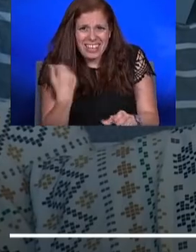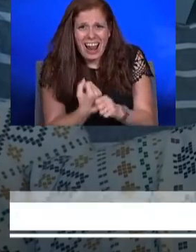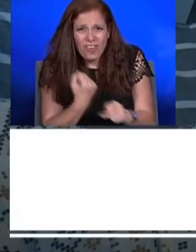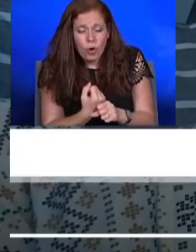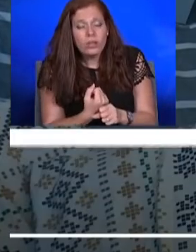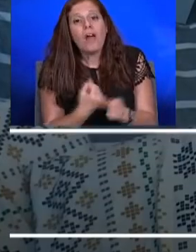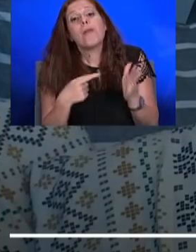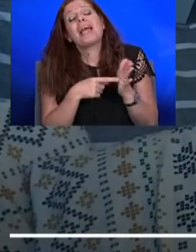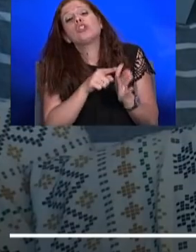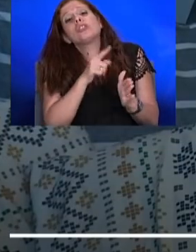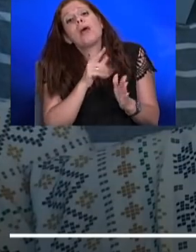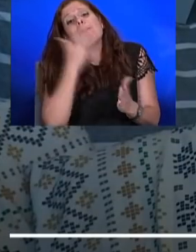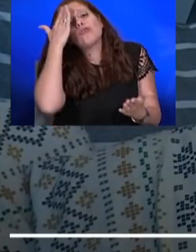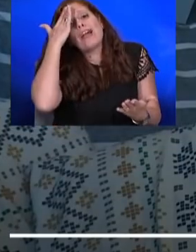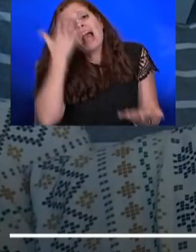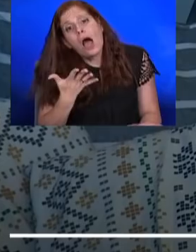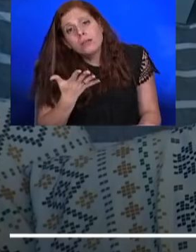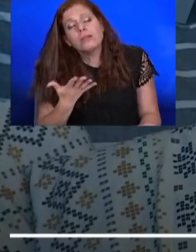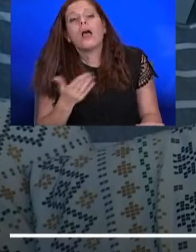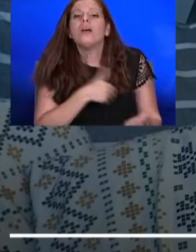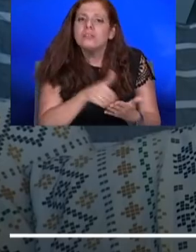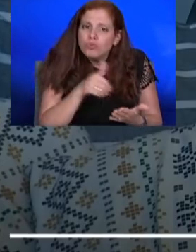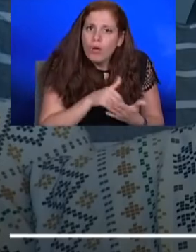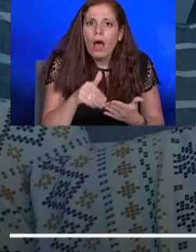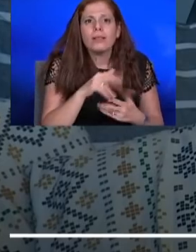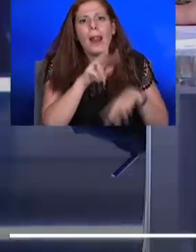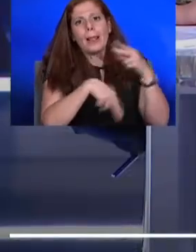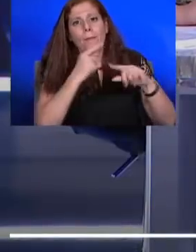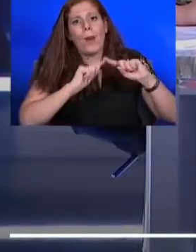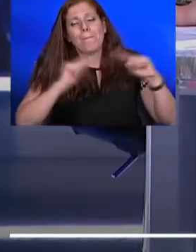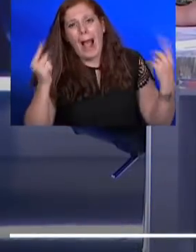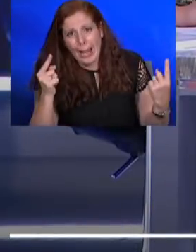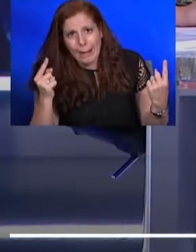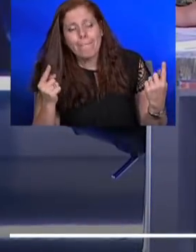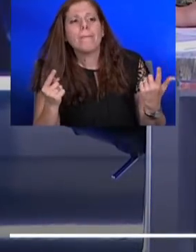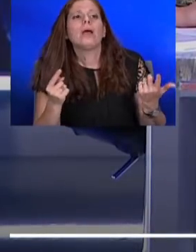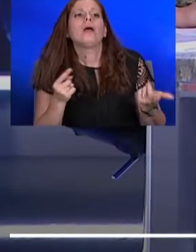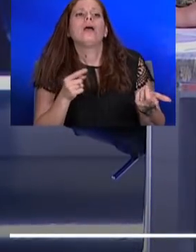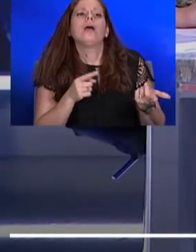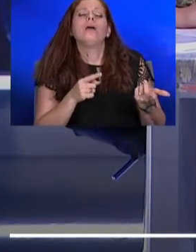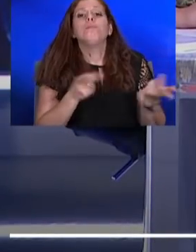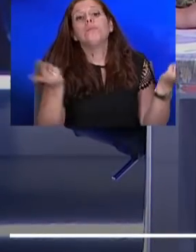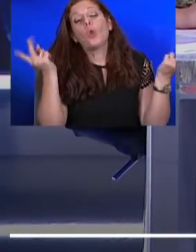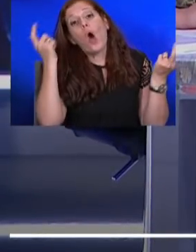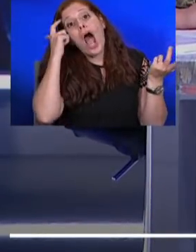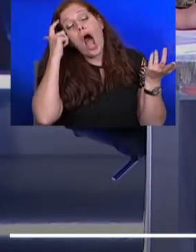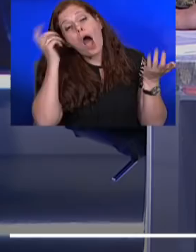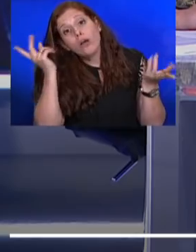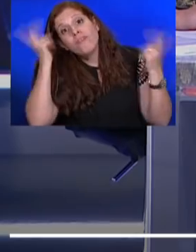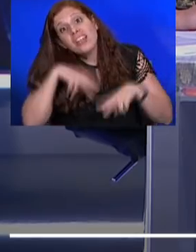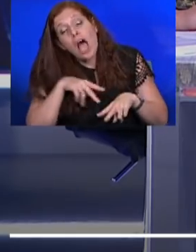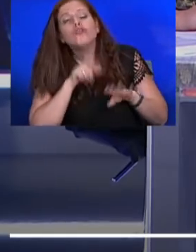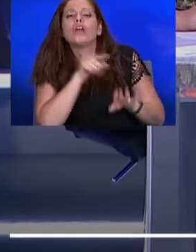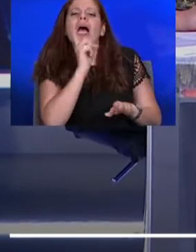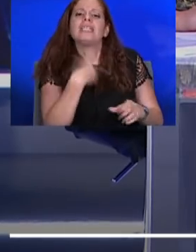אני המשכתי לטיפולים אחרים מתוך הבנה שזו הדרך לעשות את זה, ככה 3 שנים.